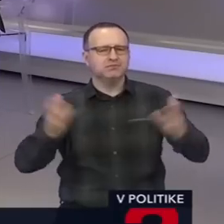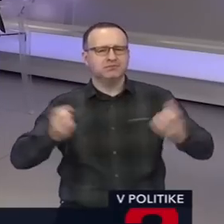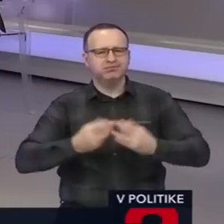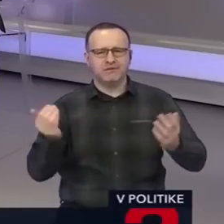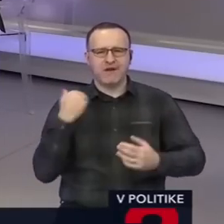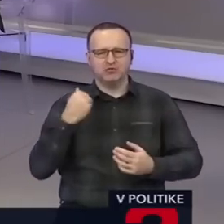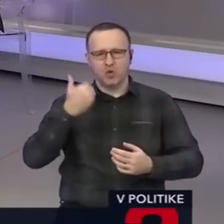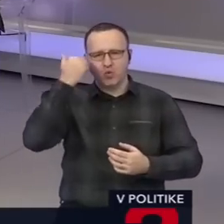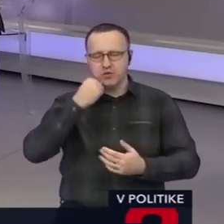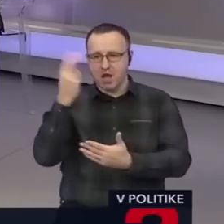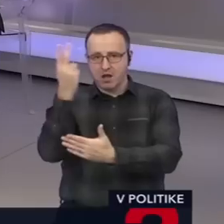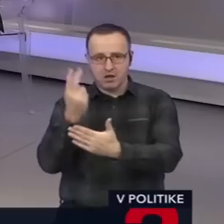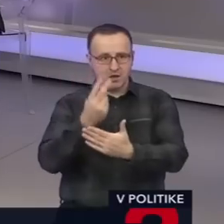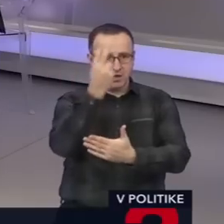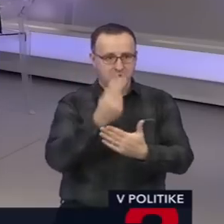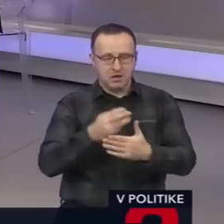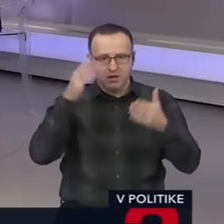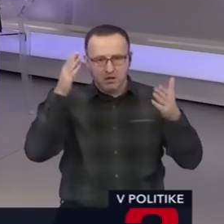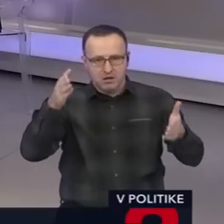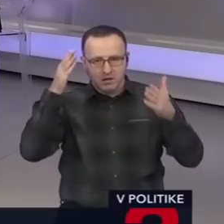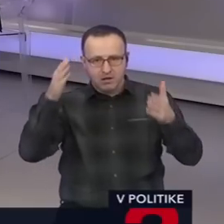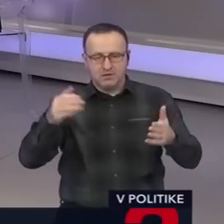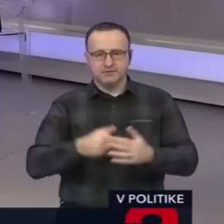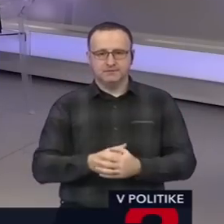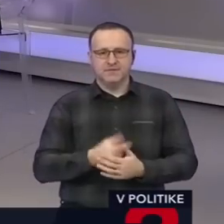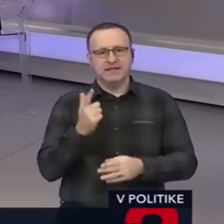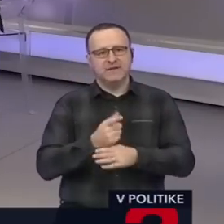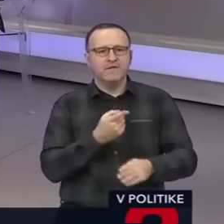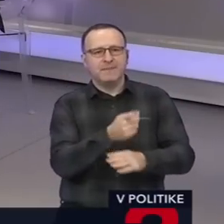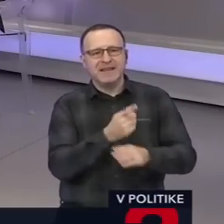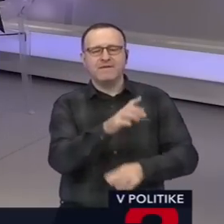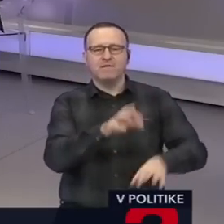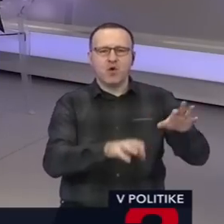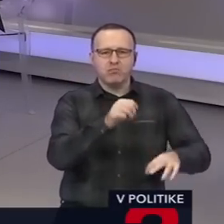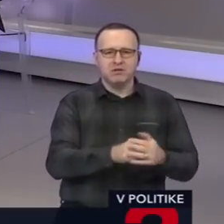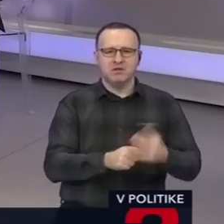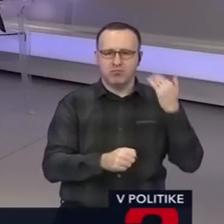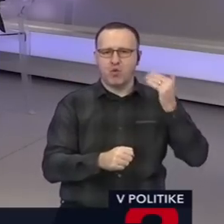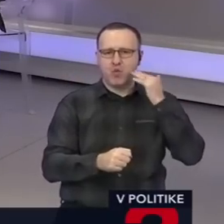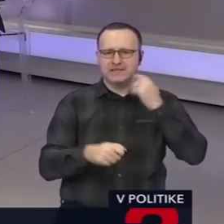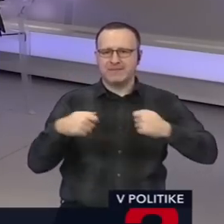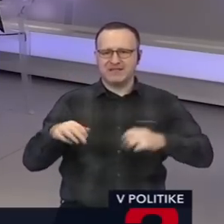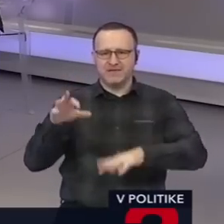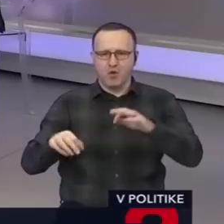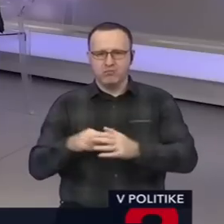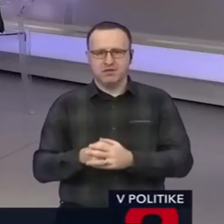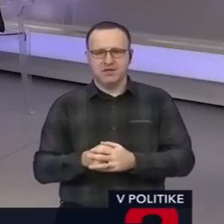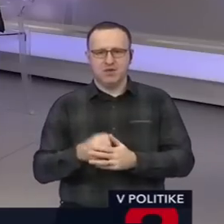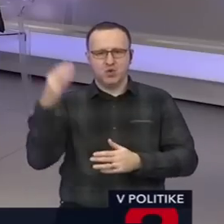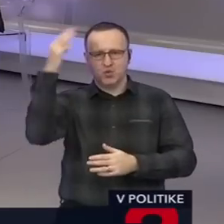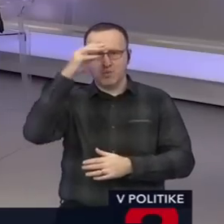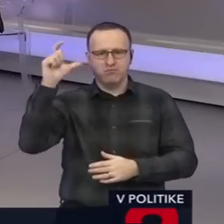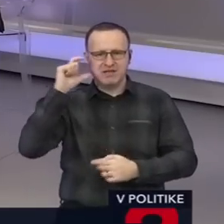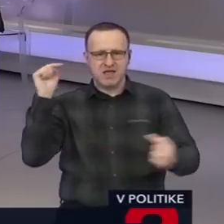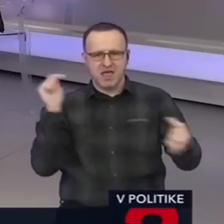Európskej únii alebo v Severoatlantickej aliancii, nehovoriac o ovplyvňovaní volieb, či už to boli americké prezidentské voľby